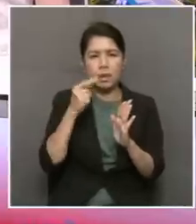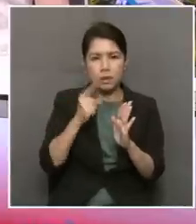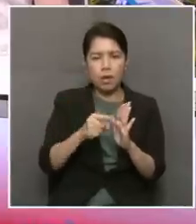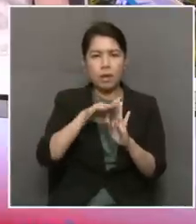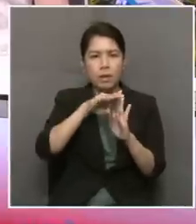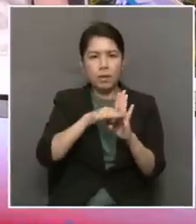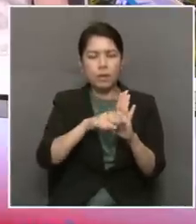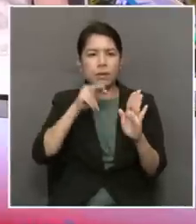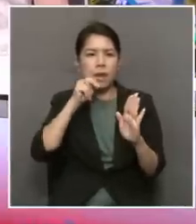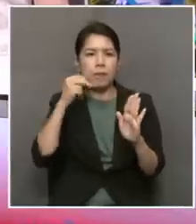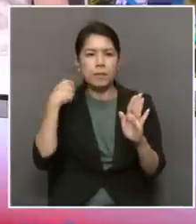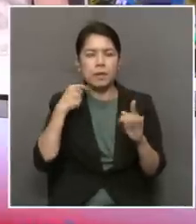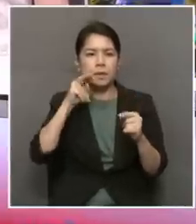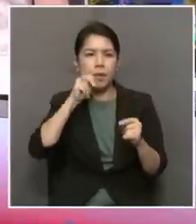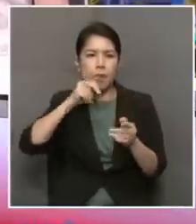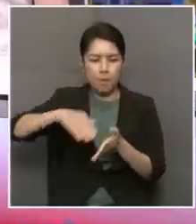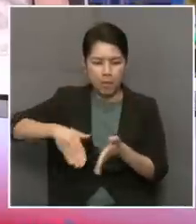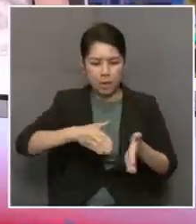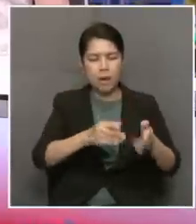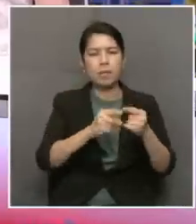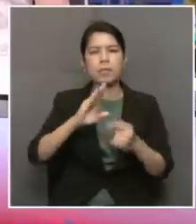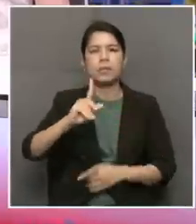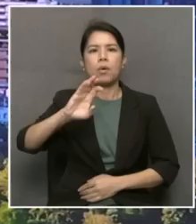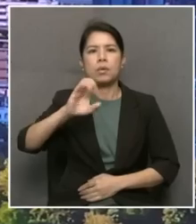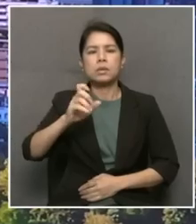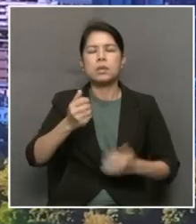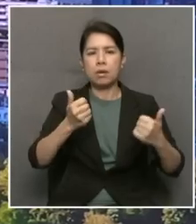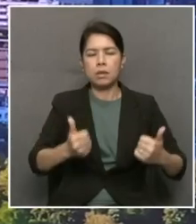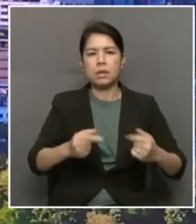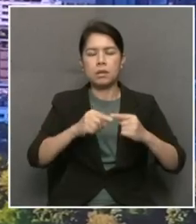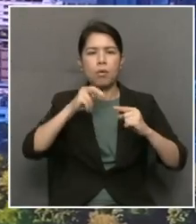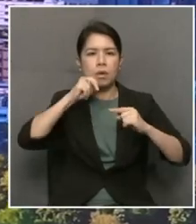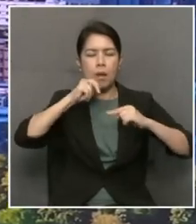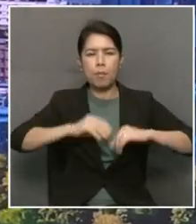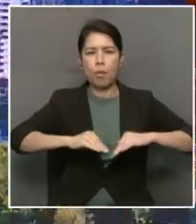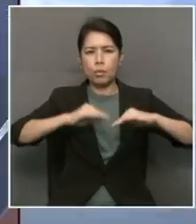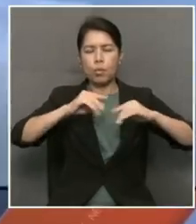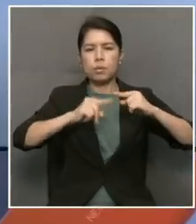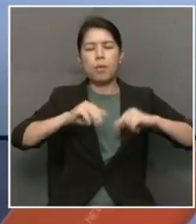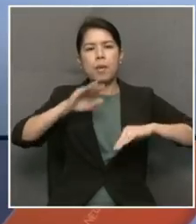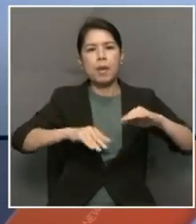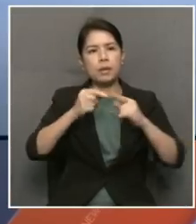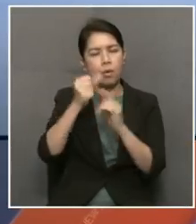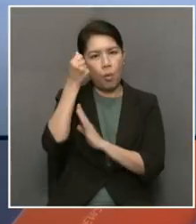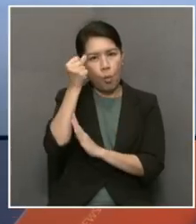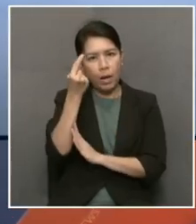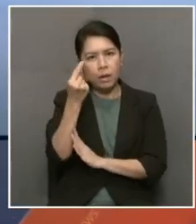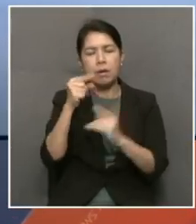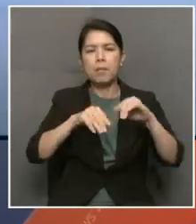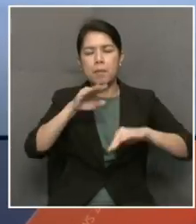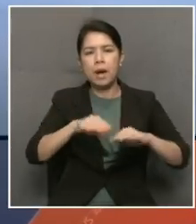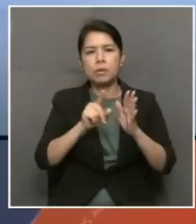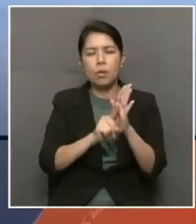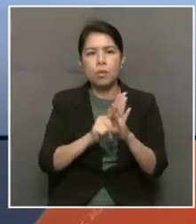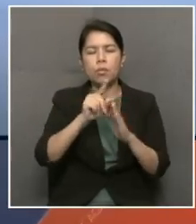ฉี่และแม่น้ำชีที่ไหลผ่านจังหวัดยโสธรเนี่ยปริมาณน้ำก็เพิ่มขึ้นอย่างต่อเนื่องนะครับวันละประมาณ 15ซมตอนนี้ชาวบ้านก็เริ่มได้รับผล